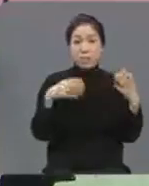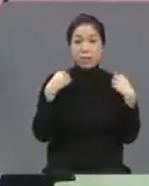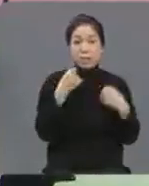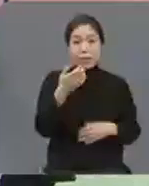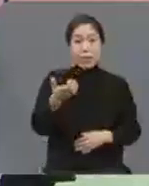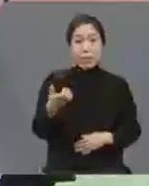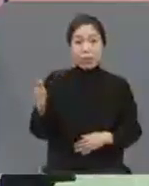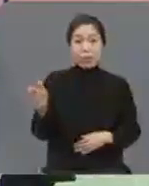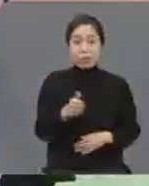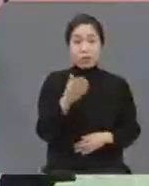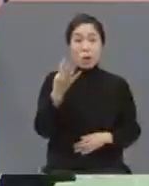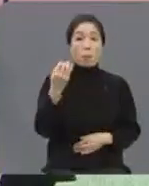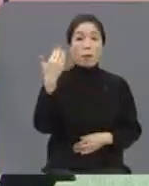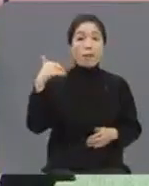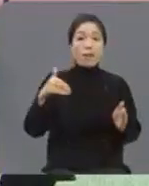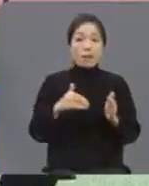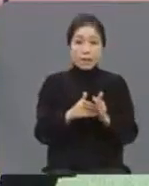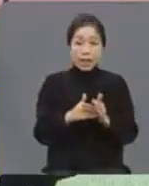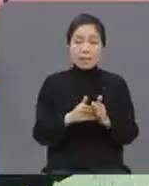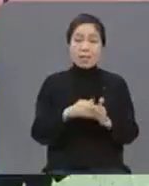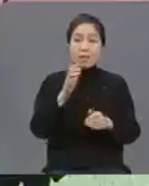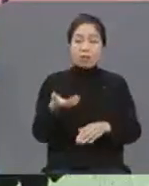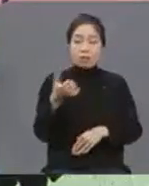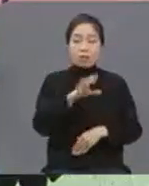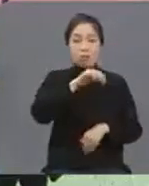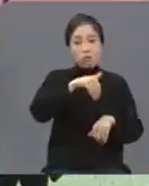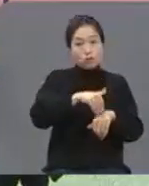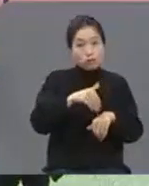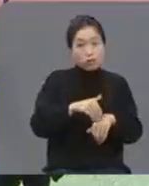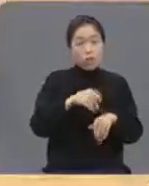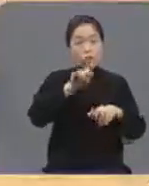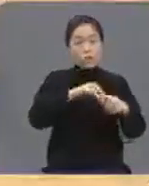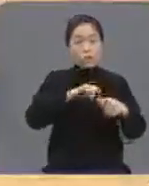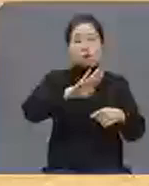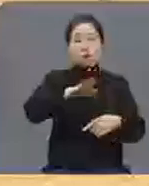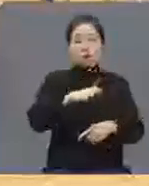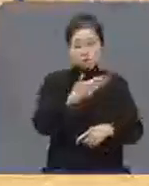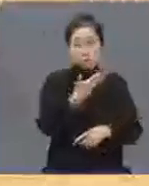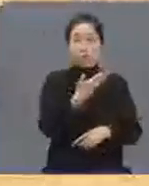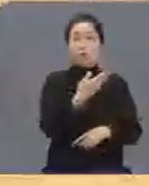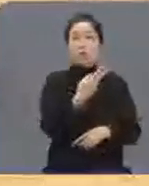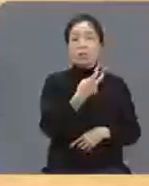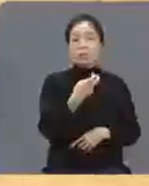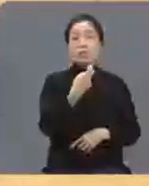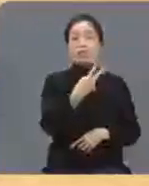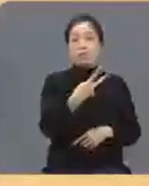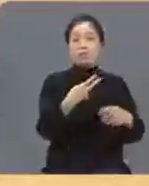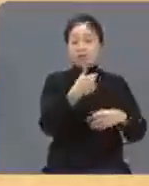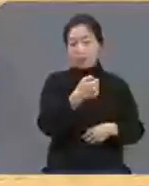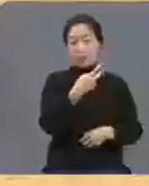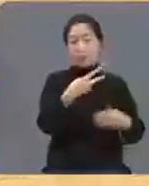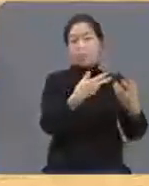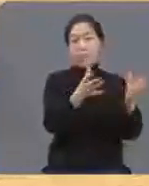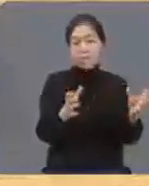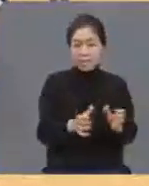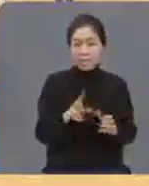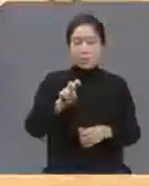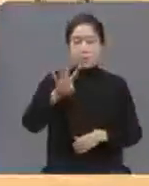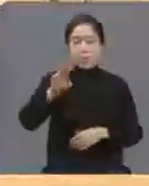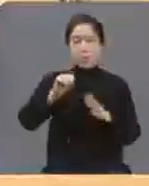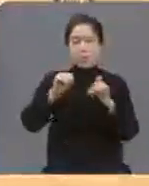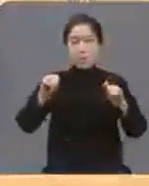달부터 최근까지 전지 훈련과 대회 등으로 900 쉰 두개 팀 선수 24만 여명이 전남을 찾았다고